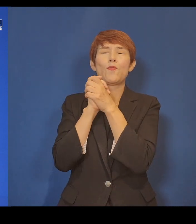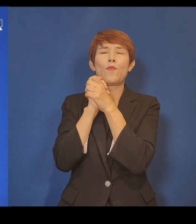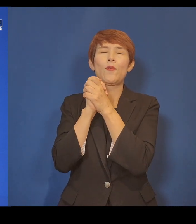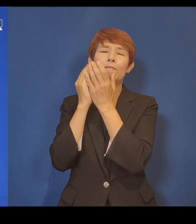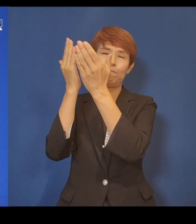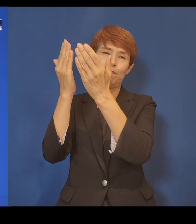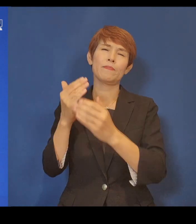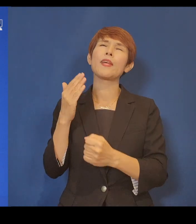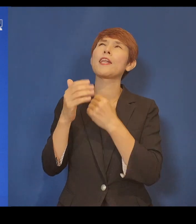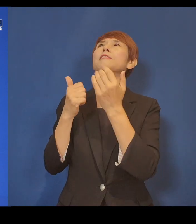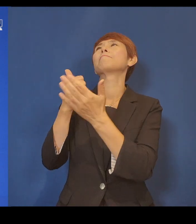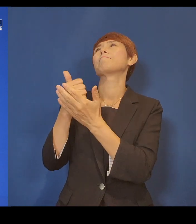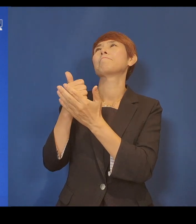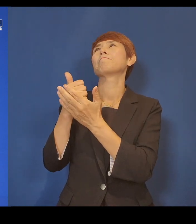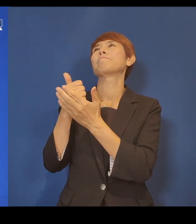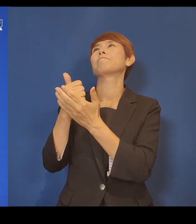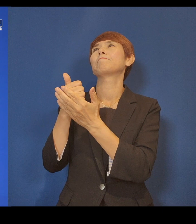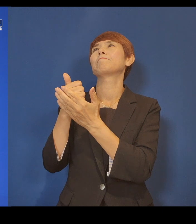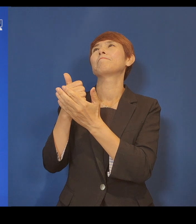해요.